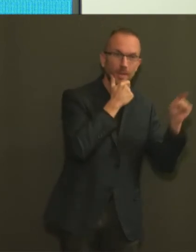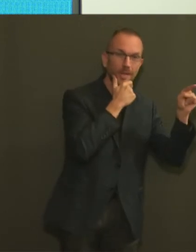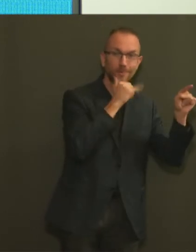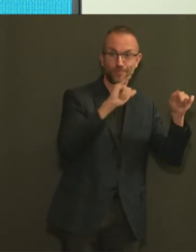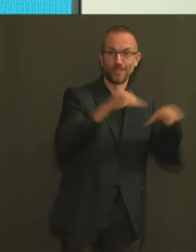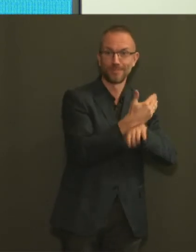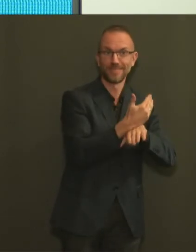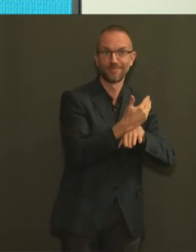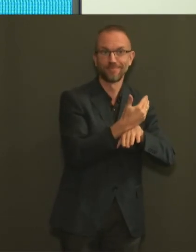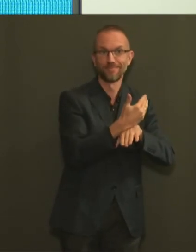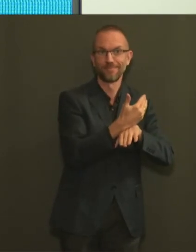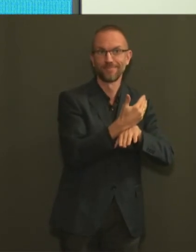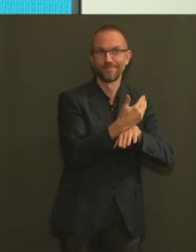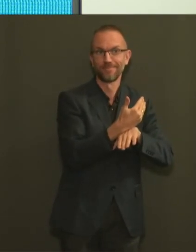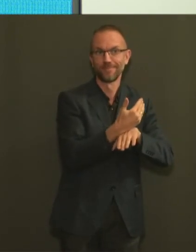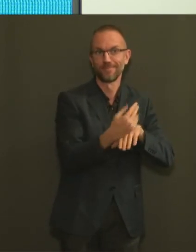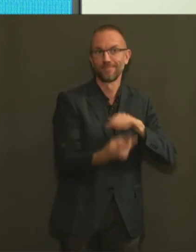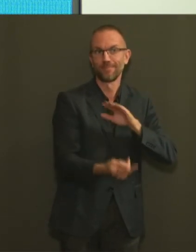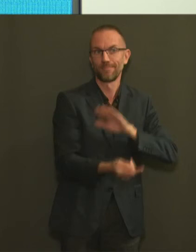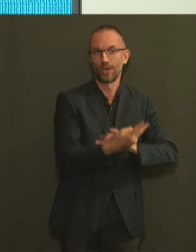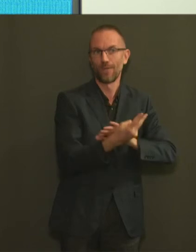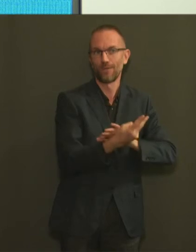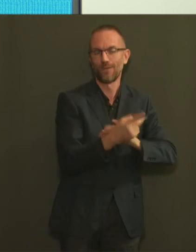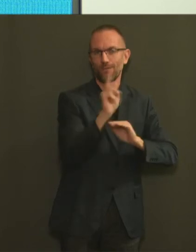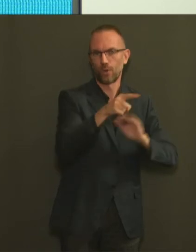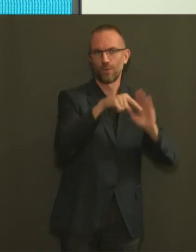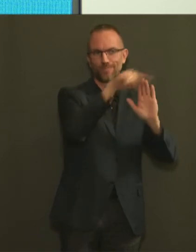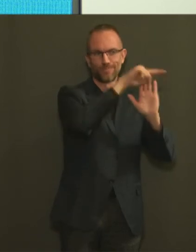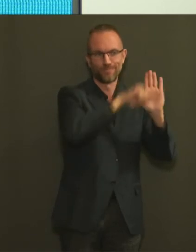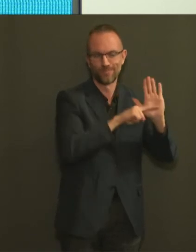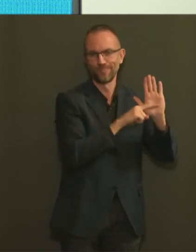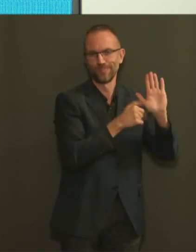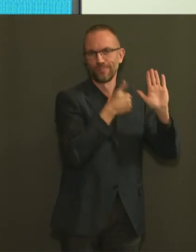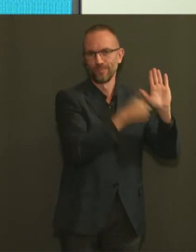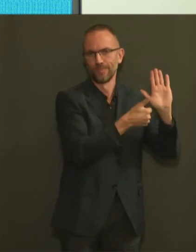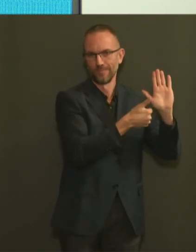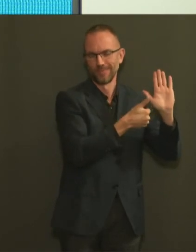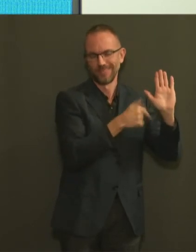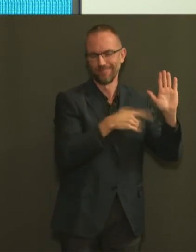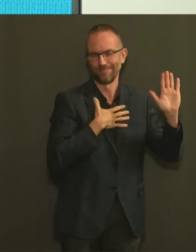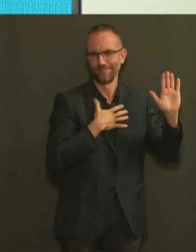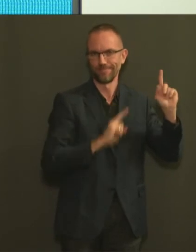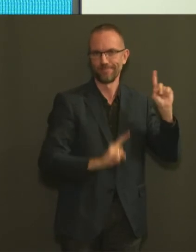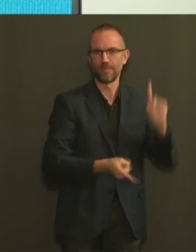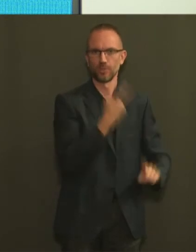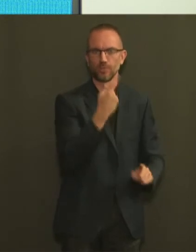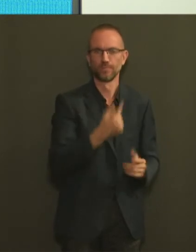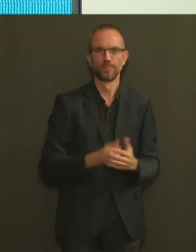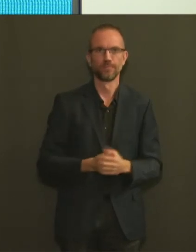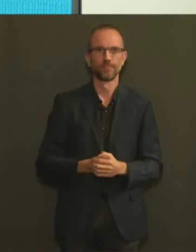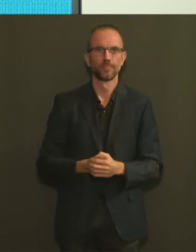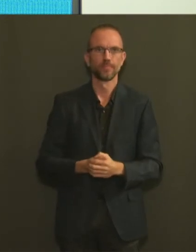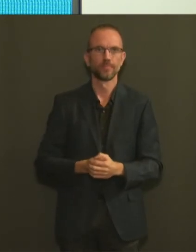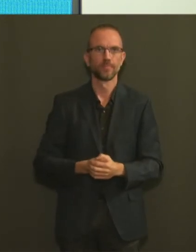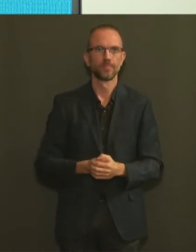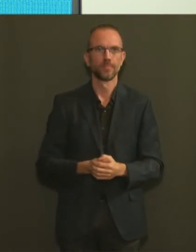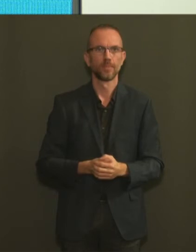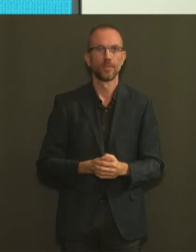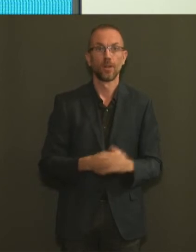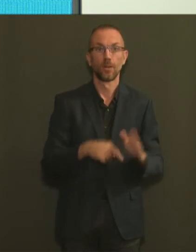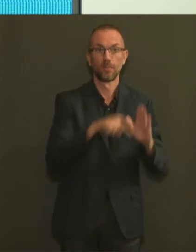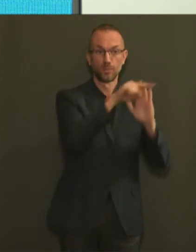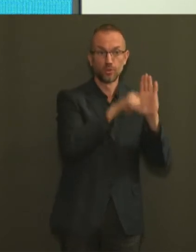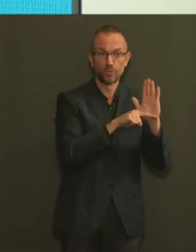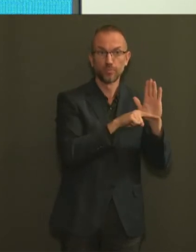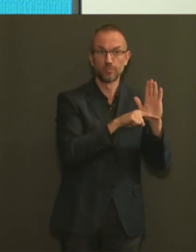continuer à adhérer aux mesures des mesures ne changeront pas quels que soient le type de variants et sa